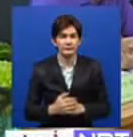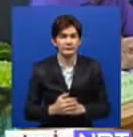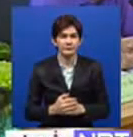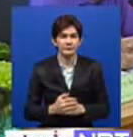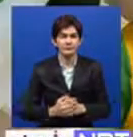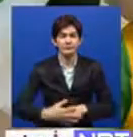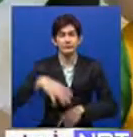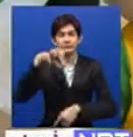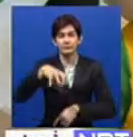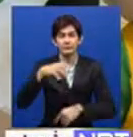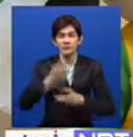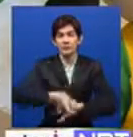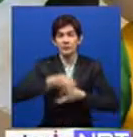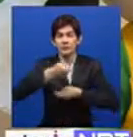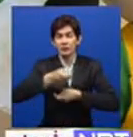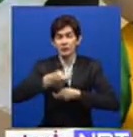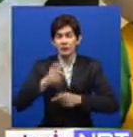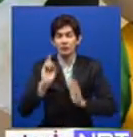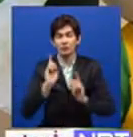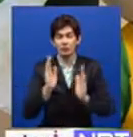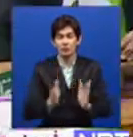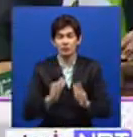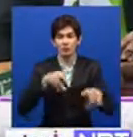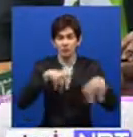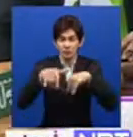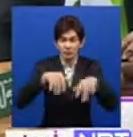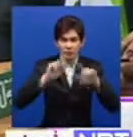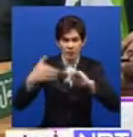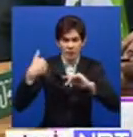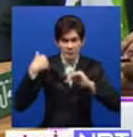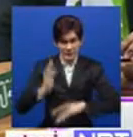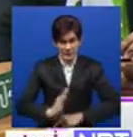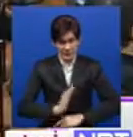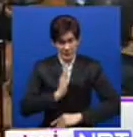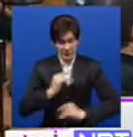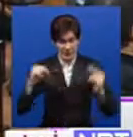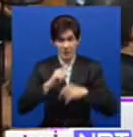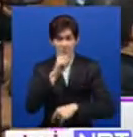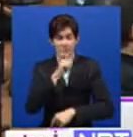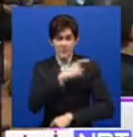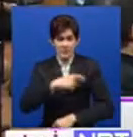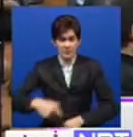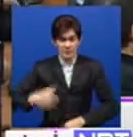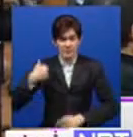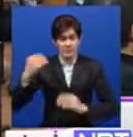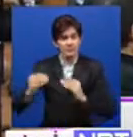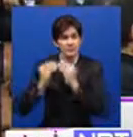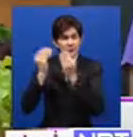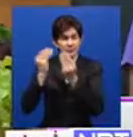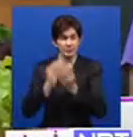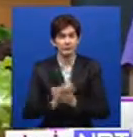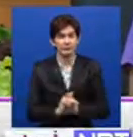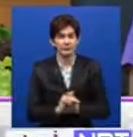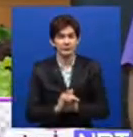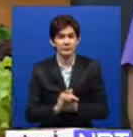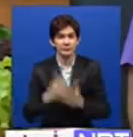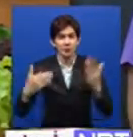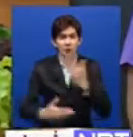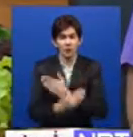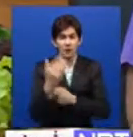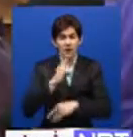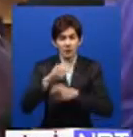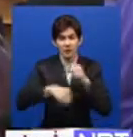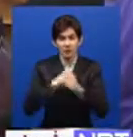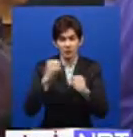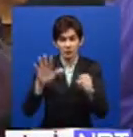กรมส่งเสริมการเกษตรจัดชุมนุมยุวชนเกษตรระดับประเทศเฉลิมพระเกียรติสมเด็จพระเทพรัตนราชสุดาสยามบรมราชกุมารีเนื่องในโอกาสฉลองพระชนม